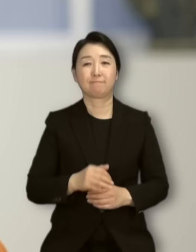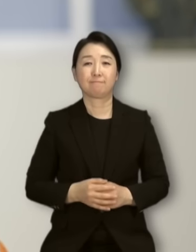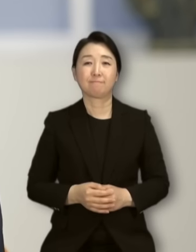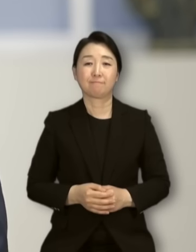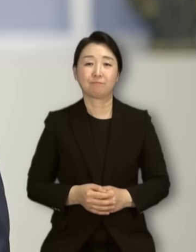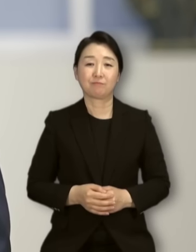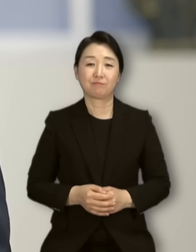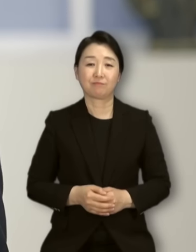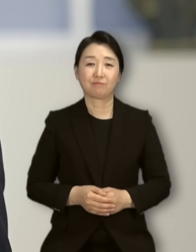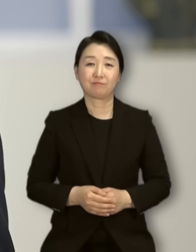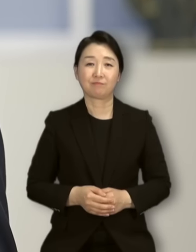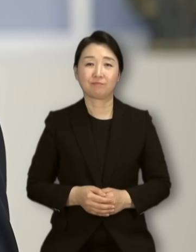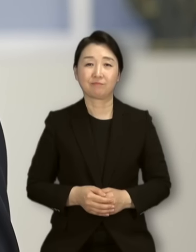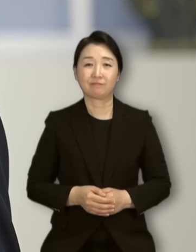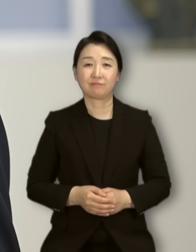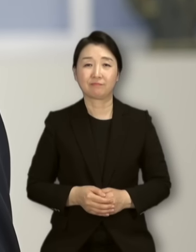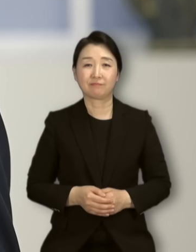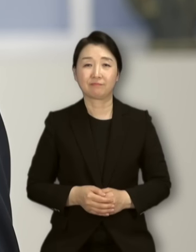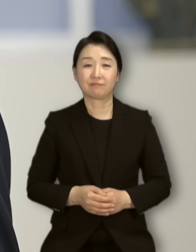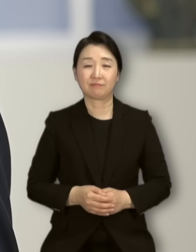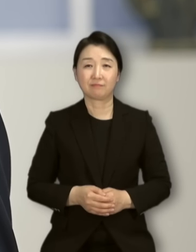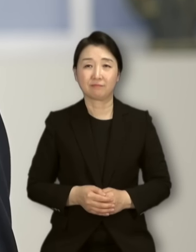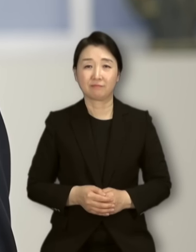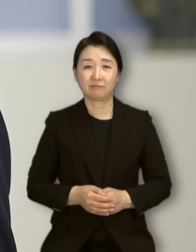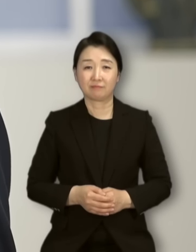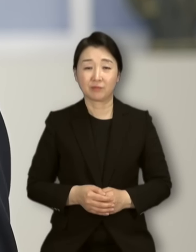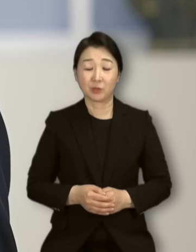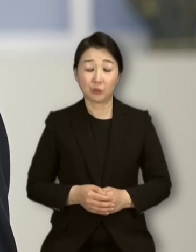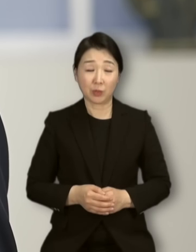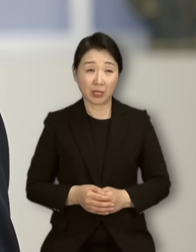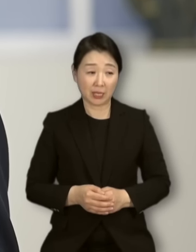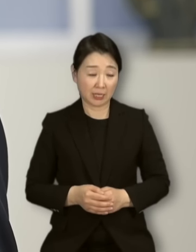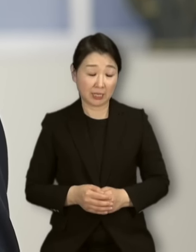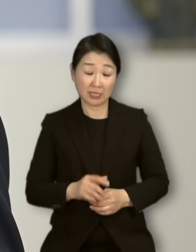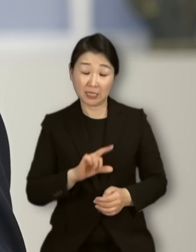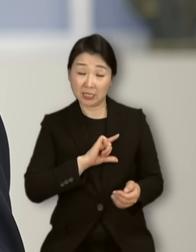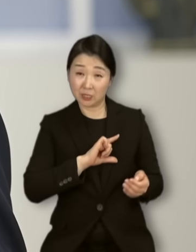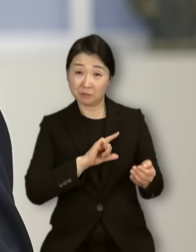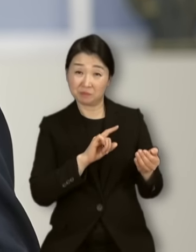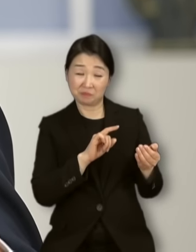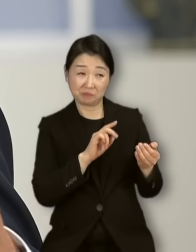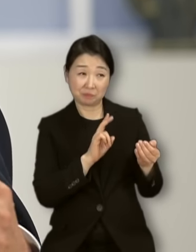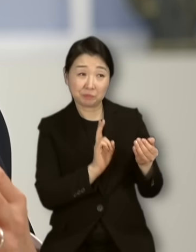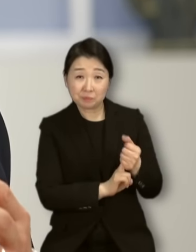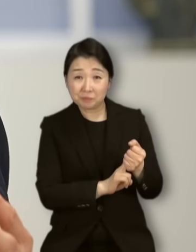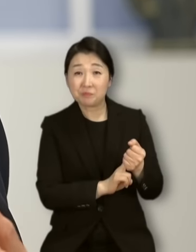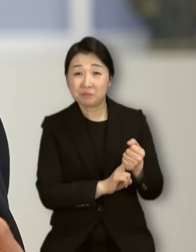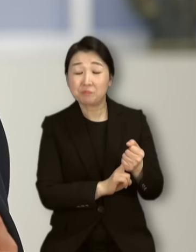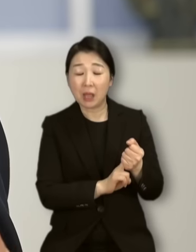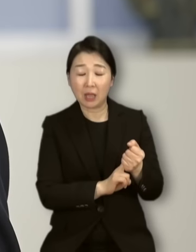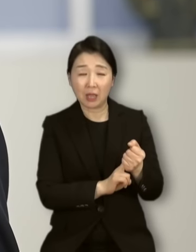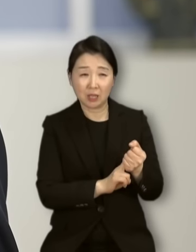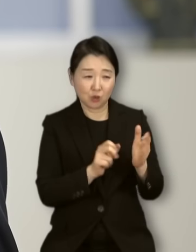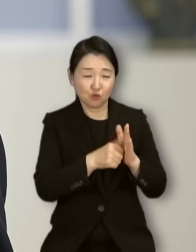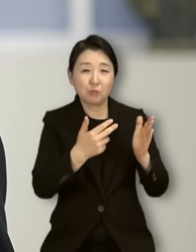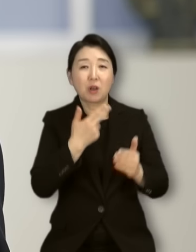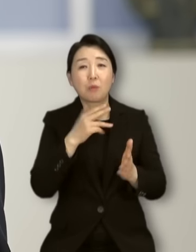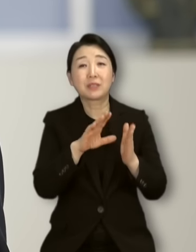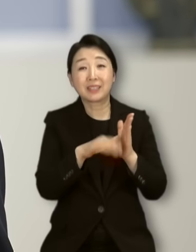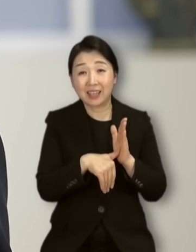많은데 이런 조금 무명의 시간을 지금 그런 시간을